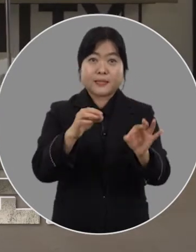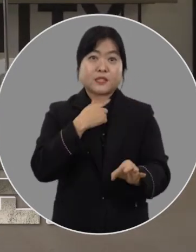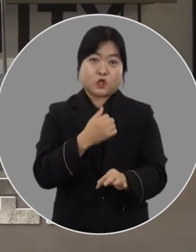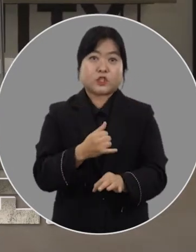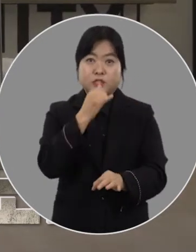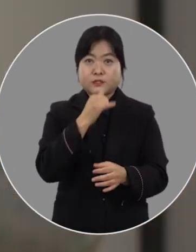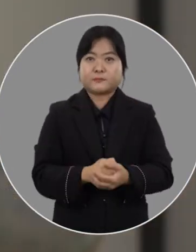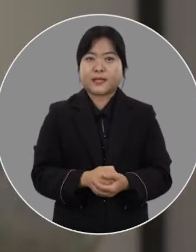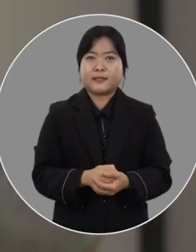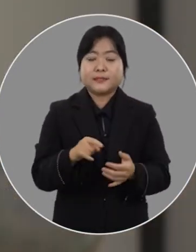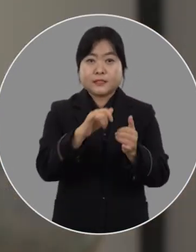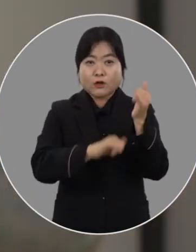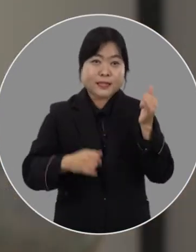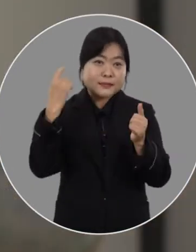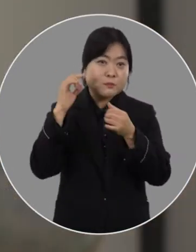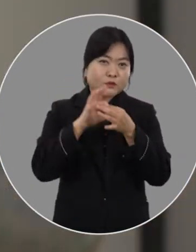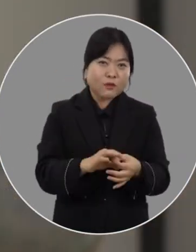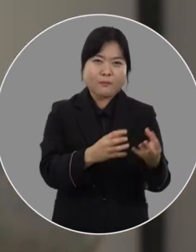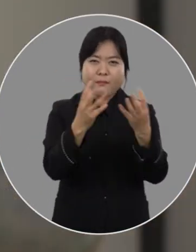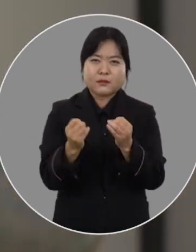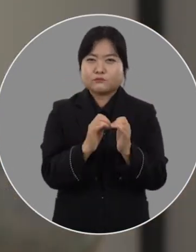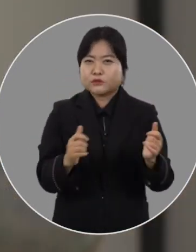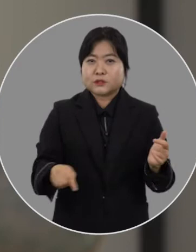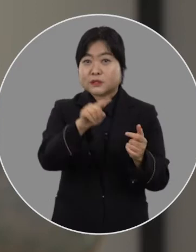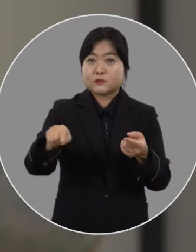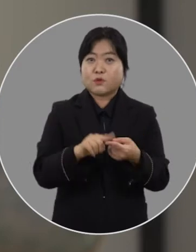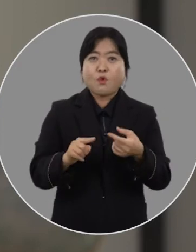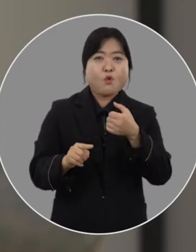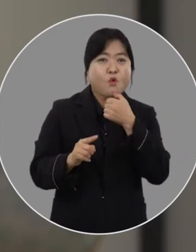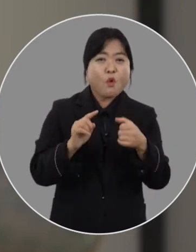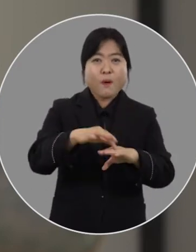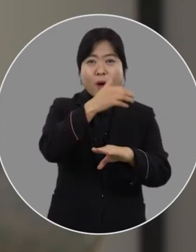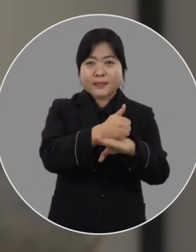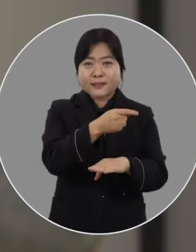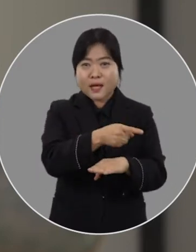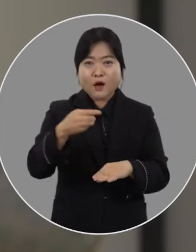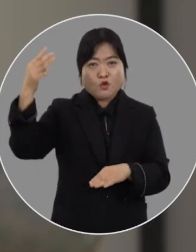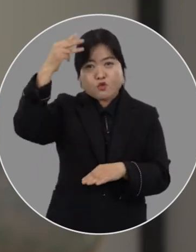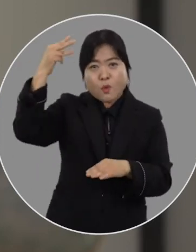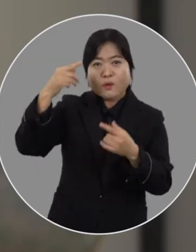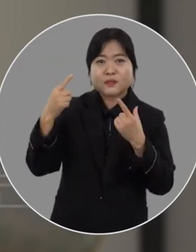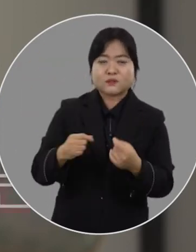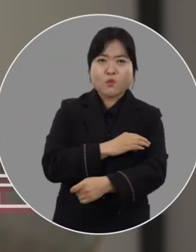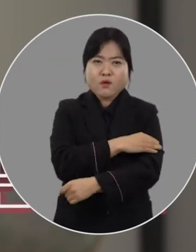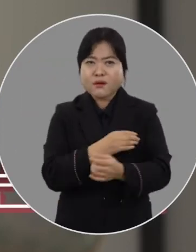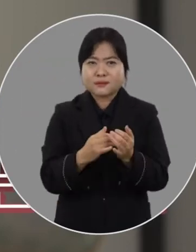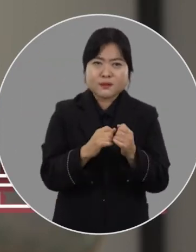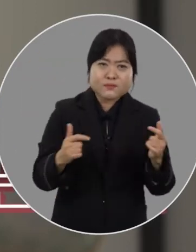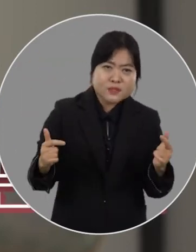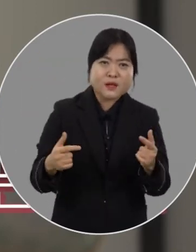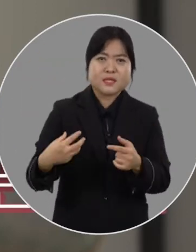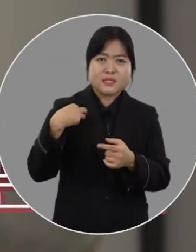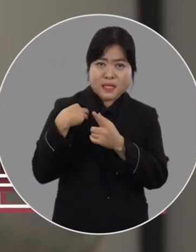적이 있었습니다. 이 역사를 들으면서도 많은 분들은 그거는 로마 황제나 교황같이 권력을 가진